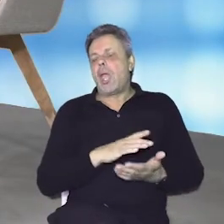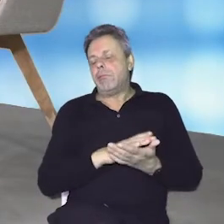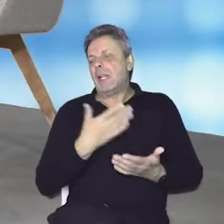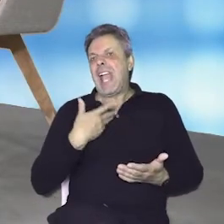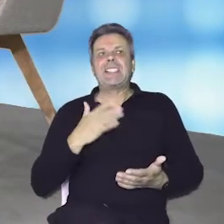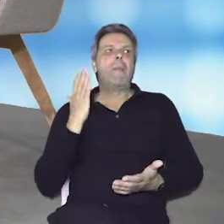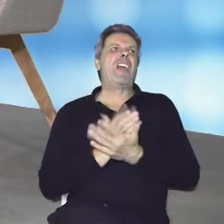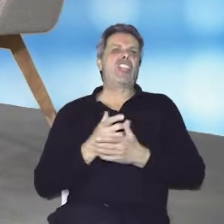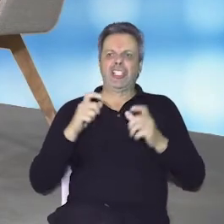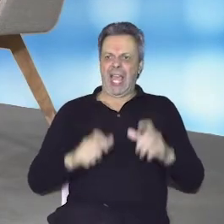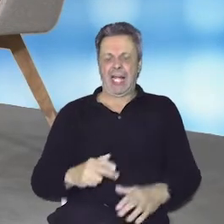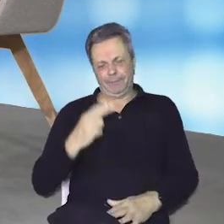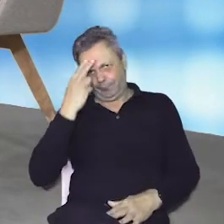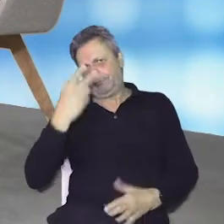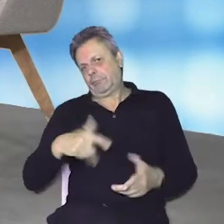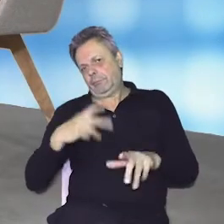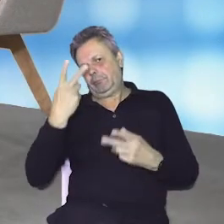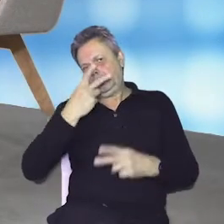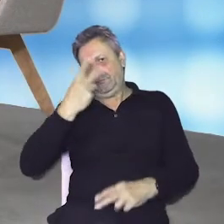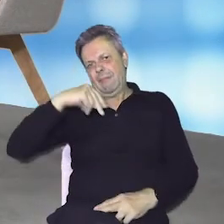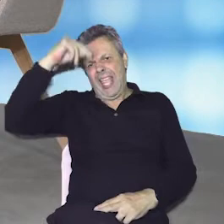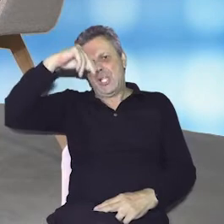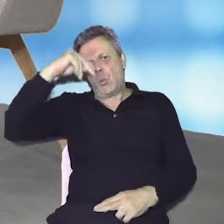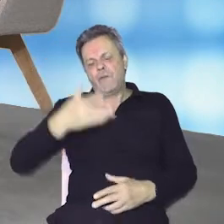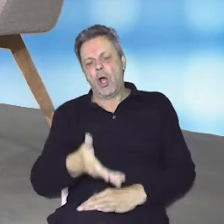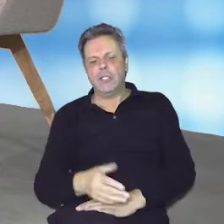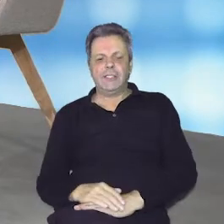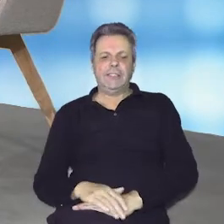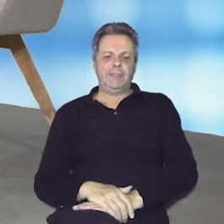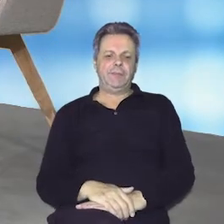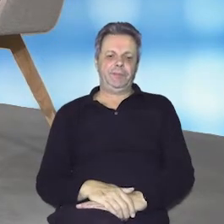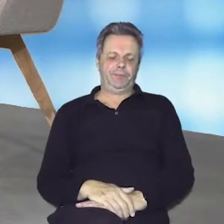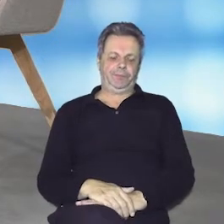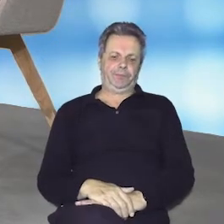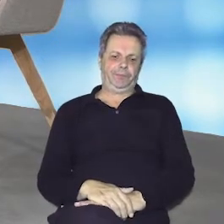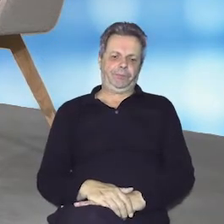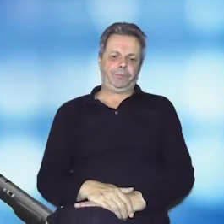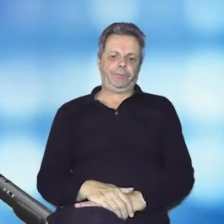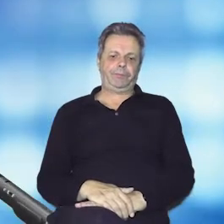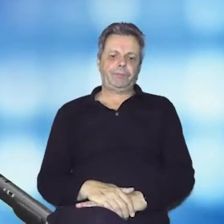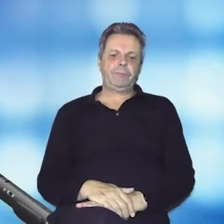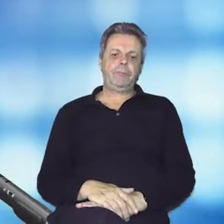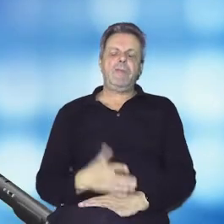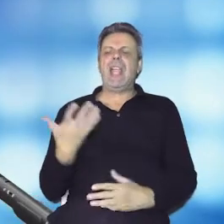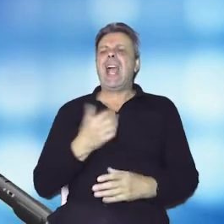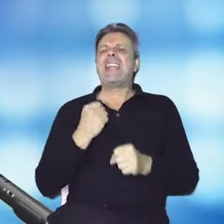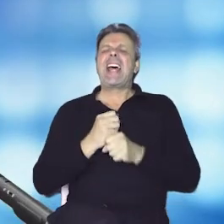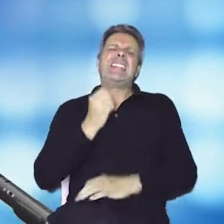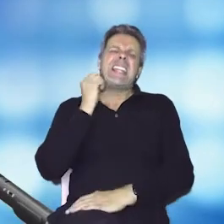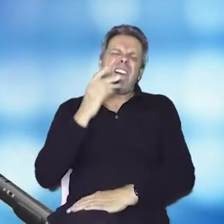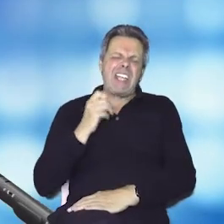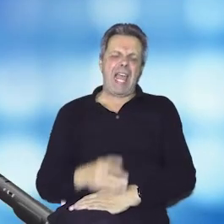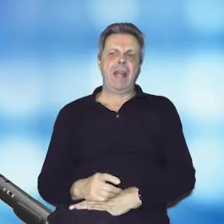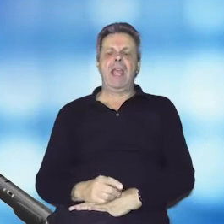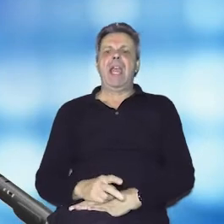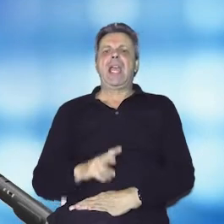stara. Mislim, pod navodnicima. Da, sad sam još ma ne, nego znate, kad radiš svaki dan, kad radiš svaki